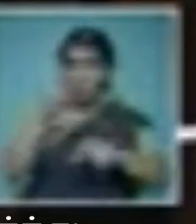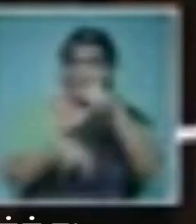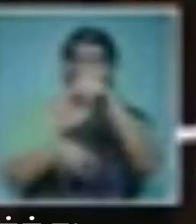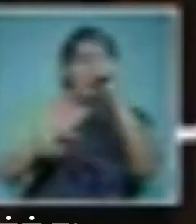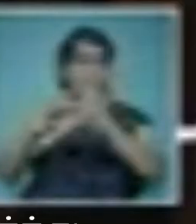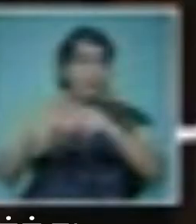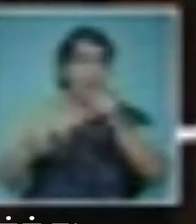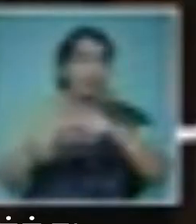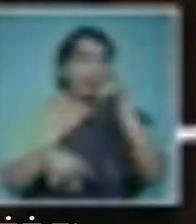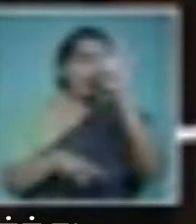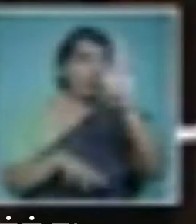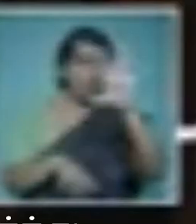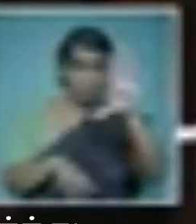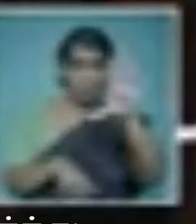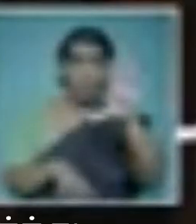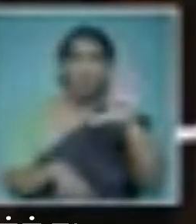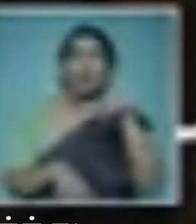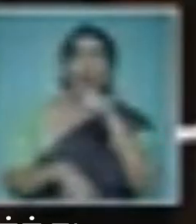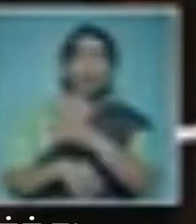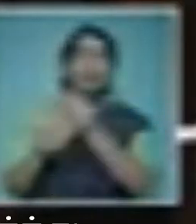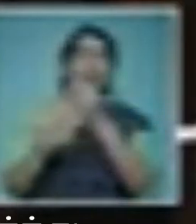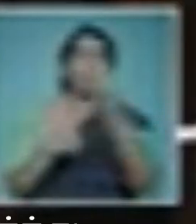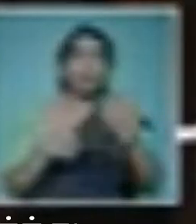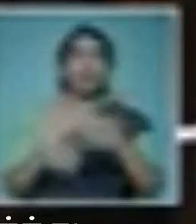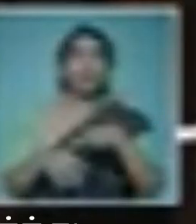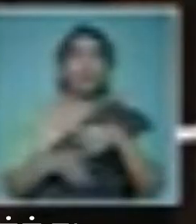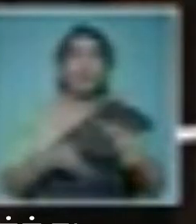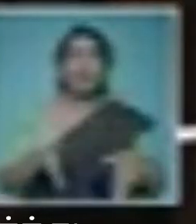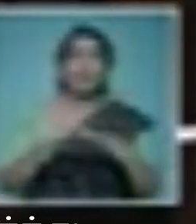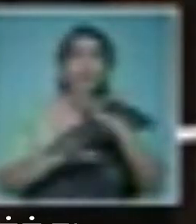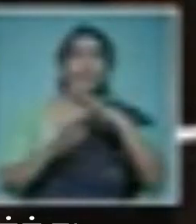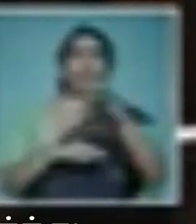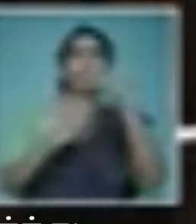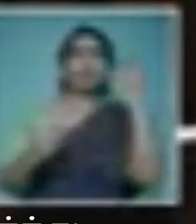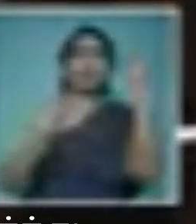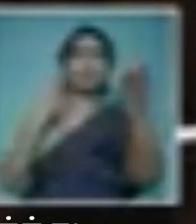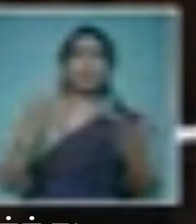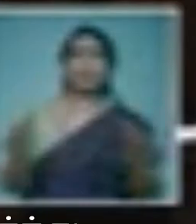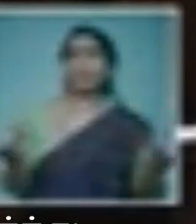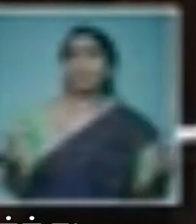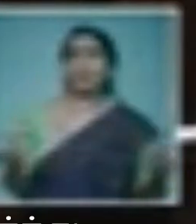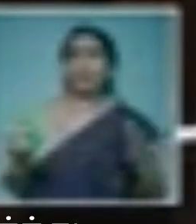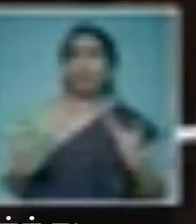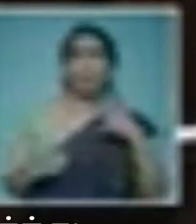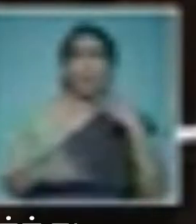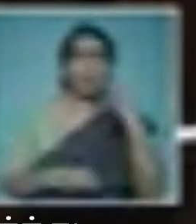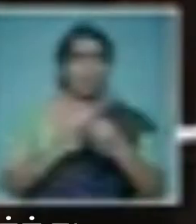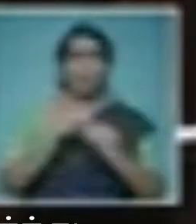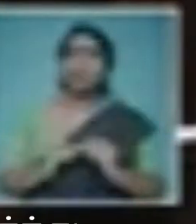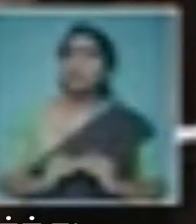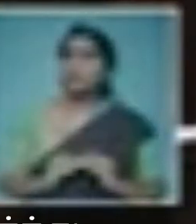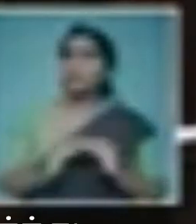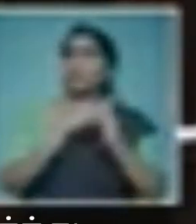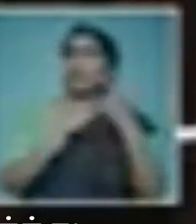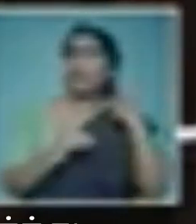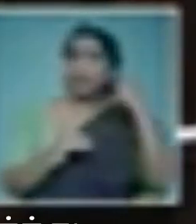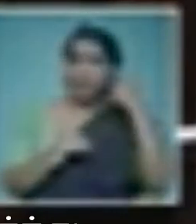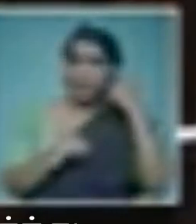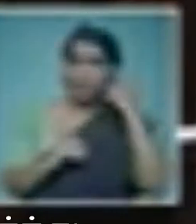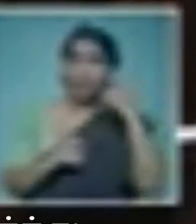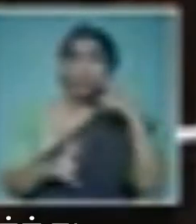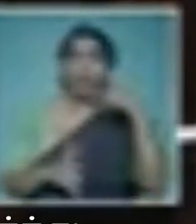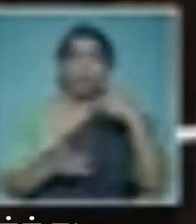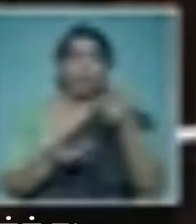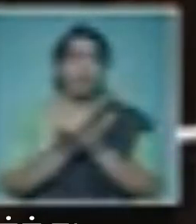හිතවත් අයට 45 දෙනෙක්ට මෙයා දීලා දෙනවා වට්ටවාන් වල ඉඳන් ඉතින් මේ මේ අපි අපි ෆිෂරීස් ඉන්ඩස්ට්‍රි එක ඩෙවලොප් කරනකොට මොනවද හිතුවේ ට්‍රෝලර්